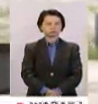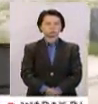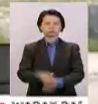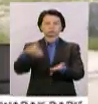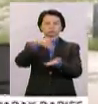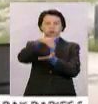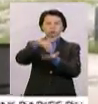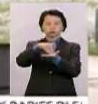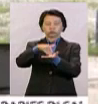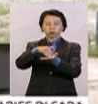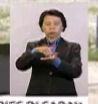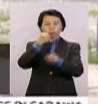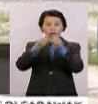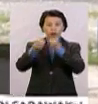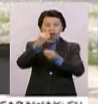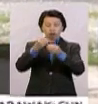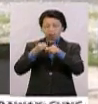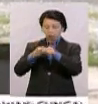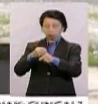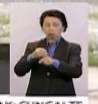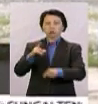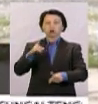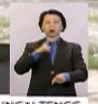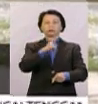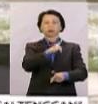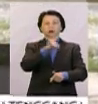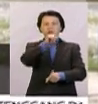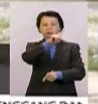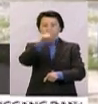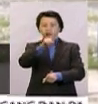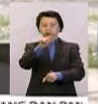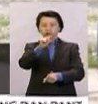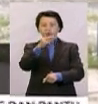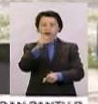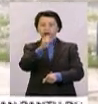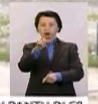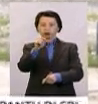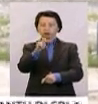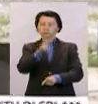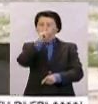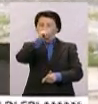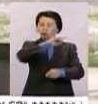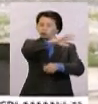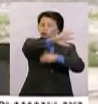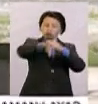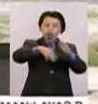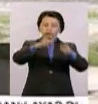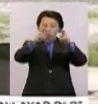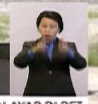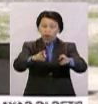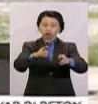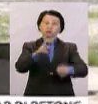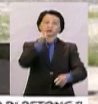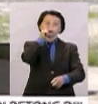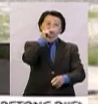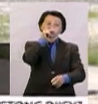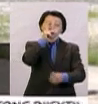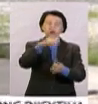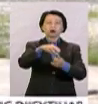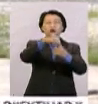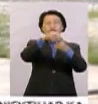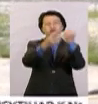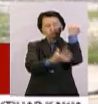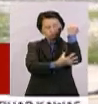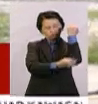Pusat bekalan makanan merupakan projek Lembaga Zakat Negeri Kedah bagi memastikan seluruh rakyat negeri ini, khususnya golongan fakir